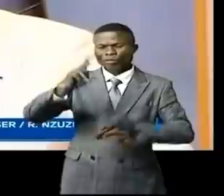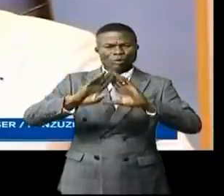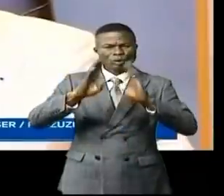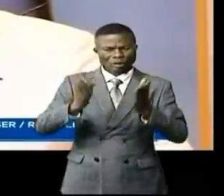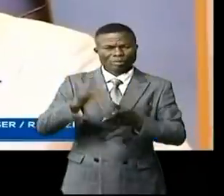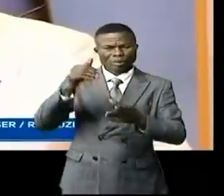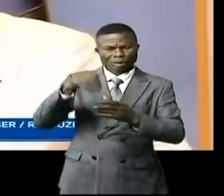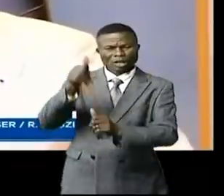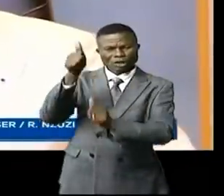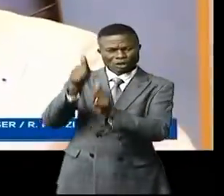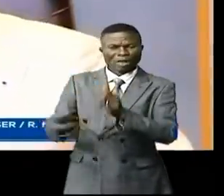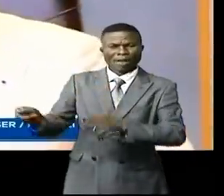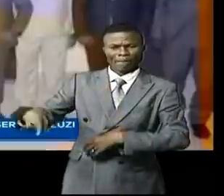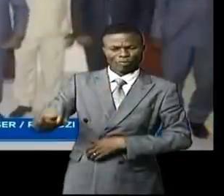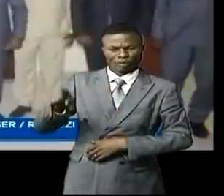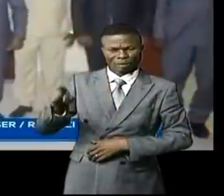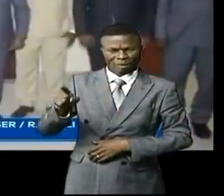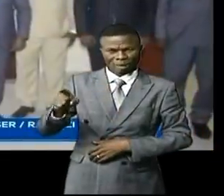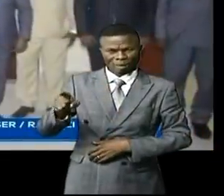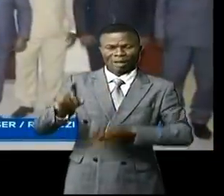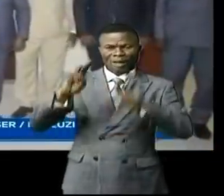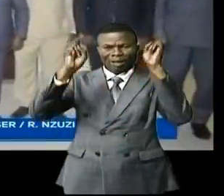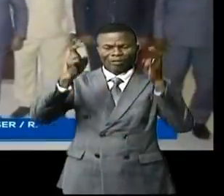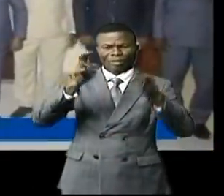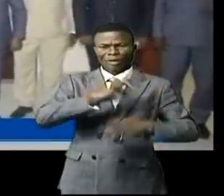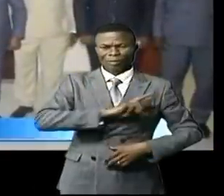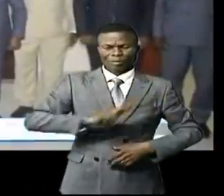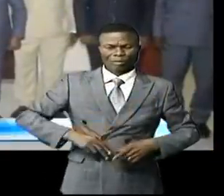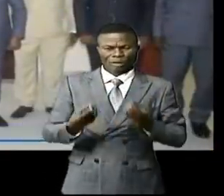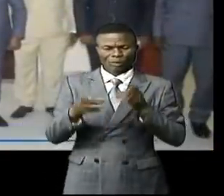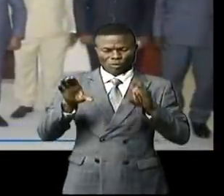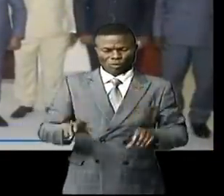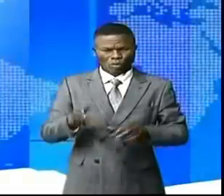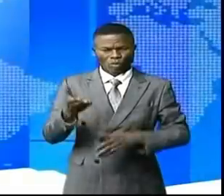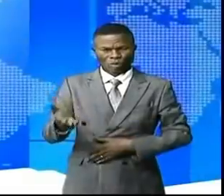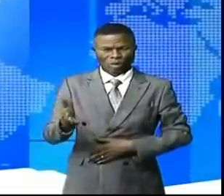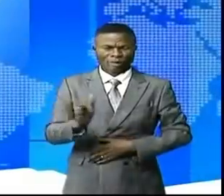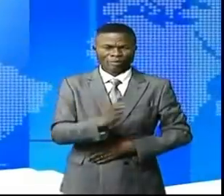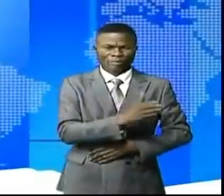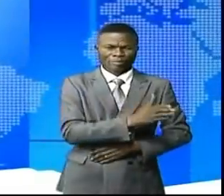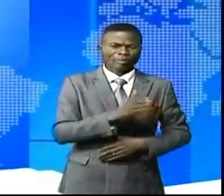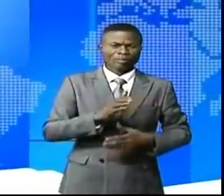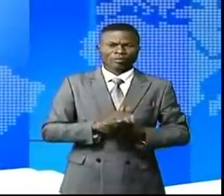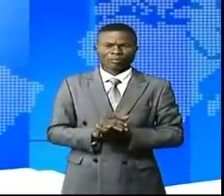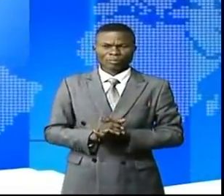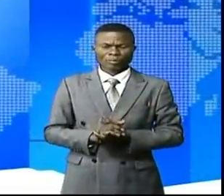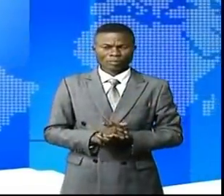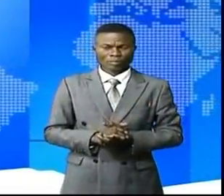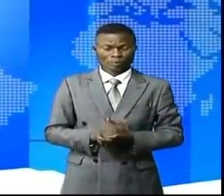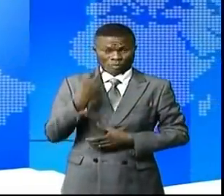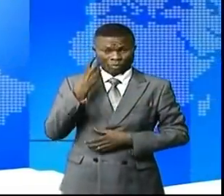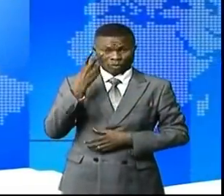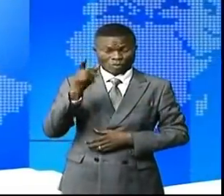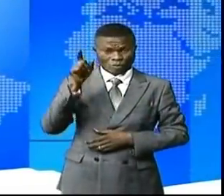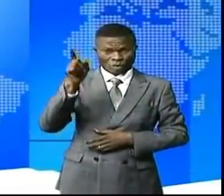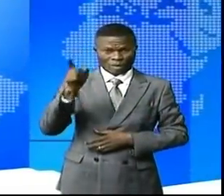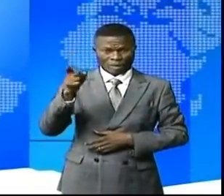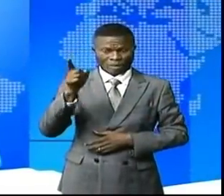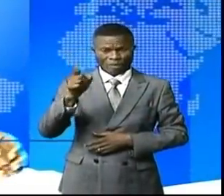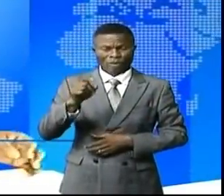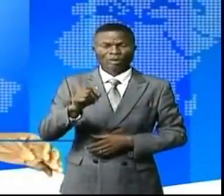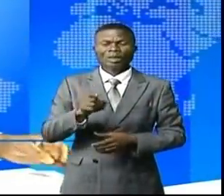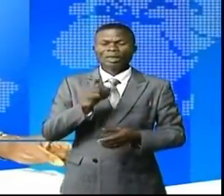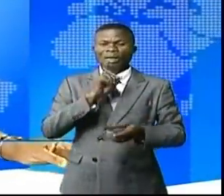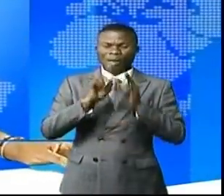population à travers chaque province de la République démocratique du Congo. Vous avez plutôt suivi le change